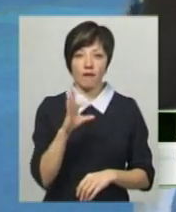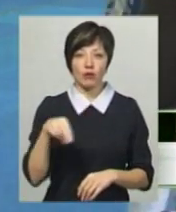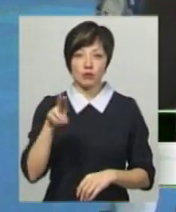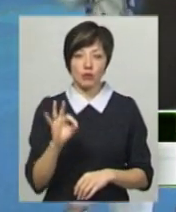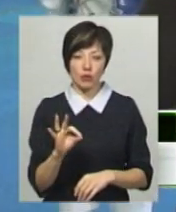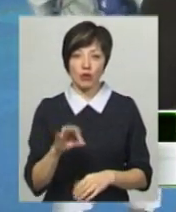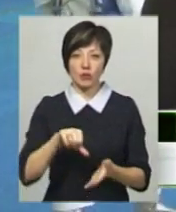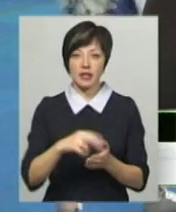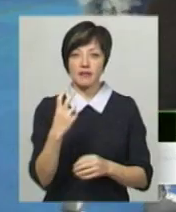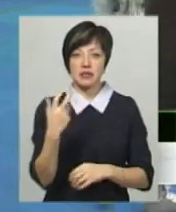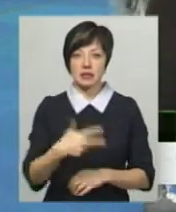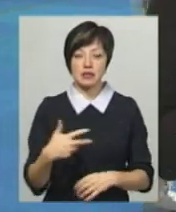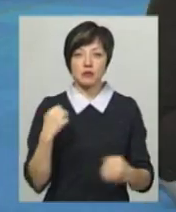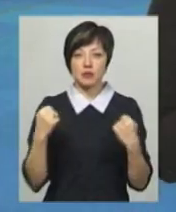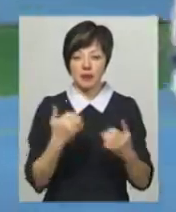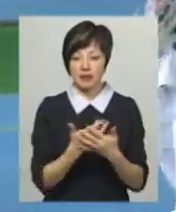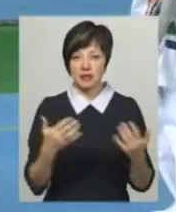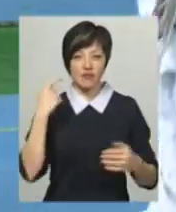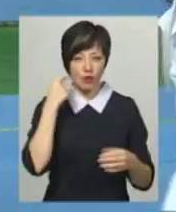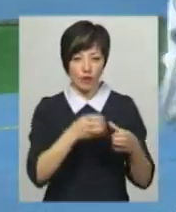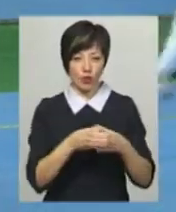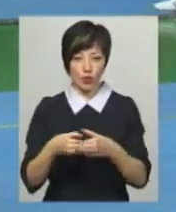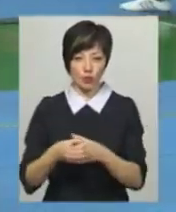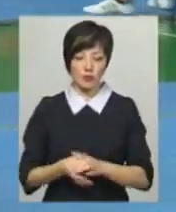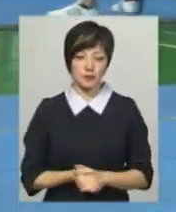взяли 230 спортсменів всіх вікових груп.